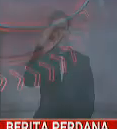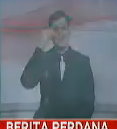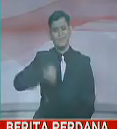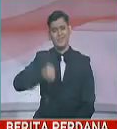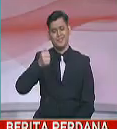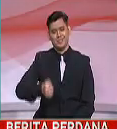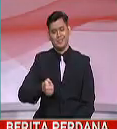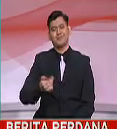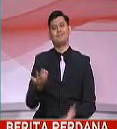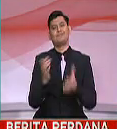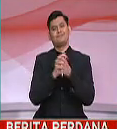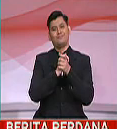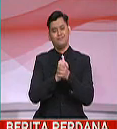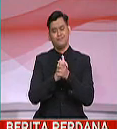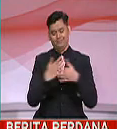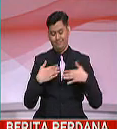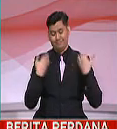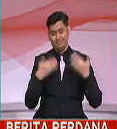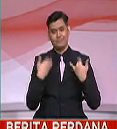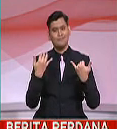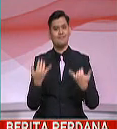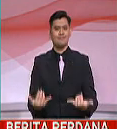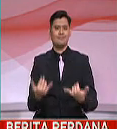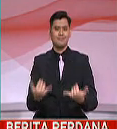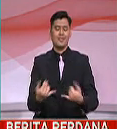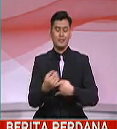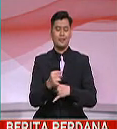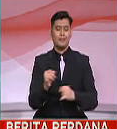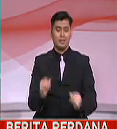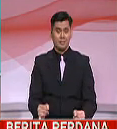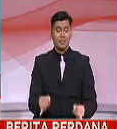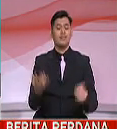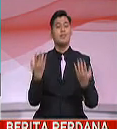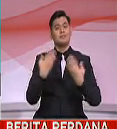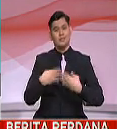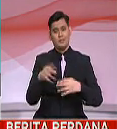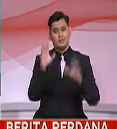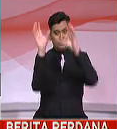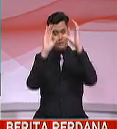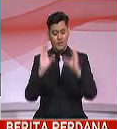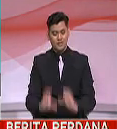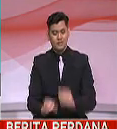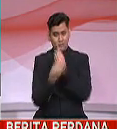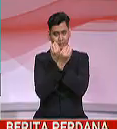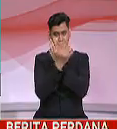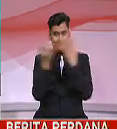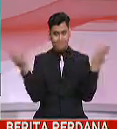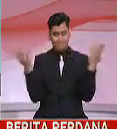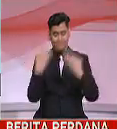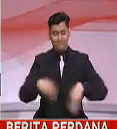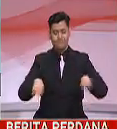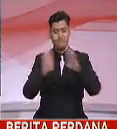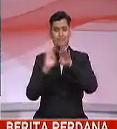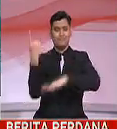Assalamualaikum dan salam sejahtera. Kembali bersama Jabatan Meteorologi Malaysia pada malam ini untuk perkembangan cuaca yang terkini. Kita mulakan laporan cuaca